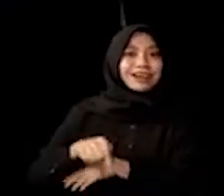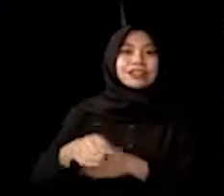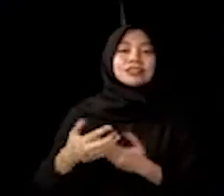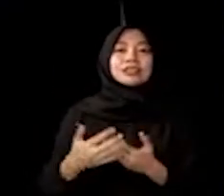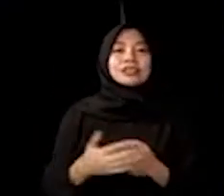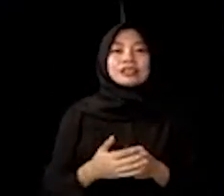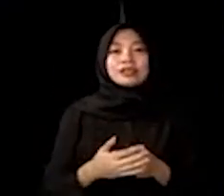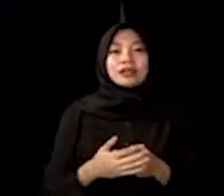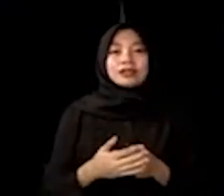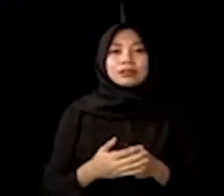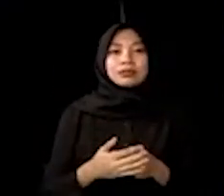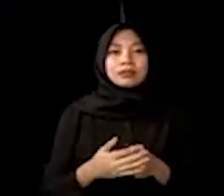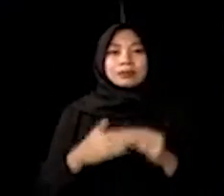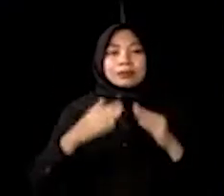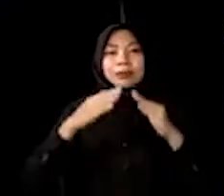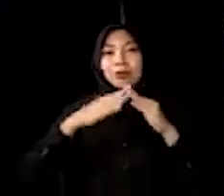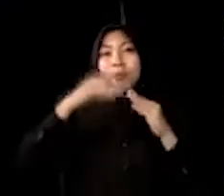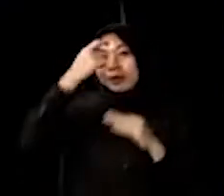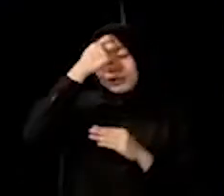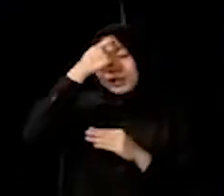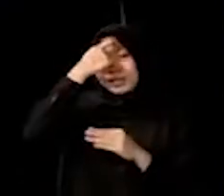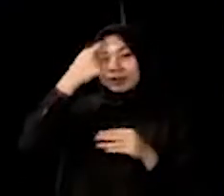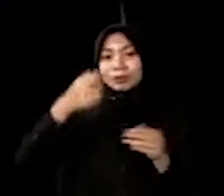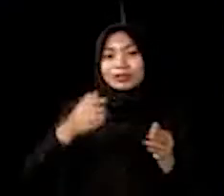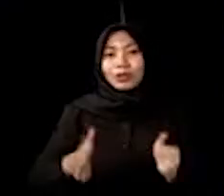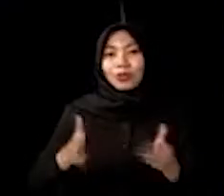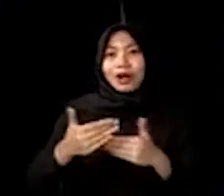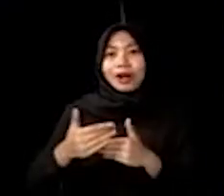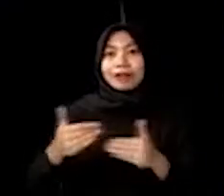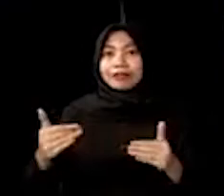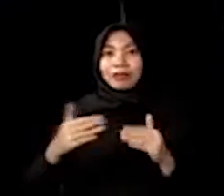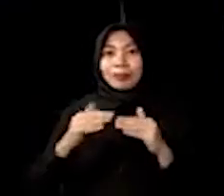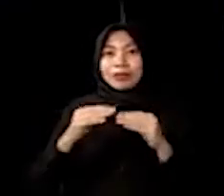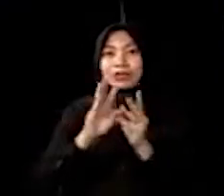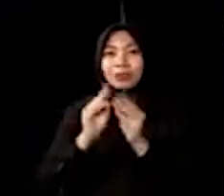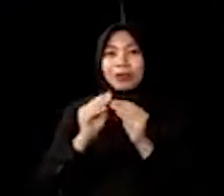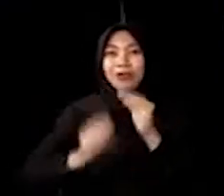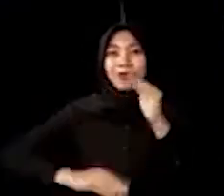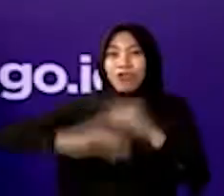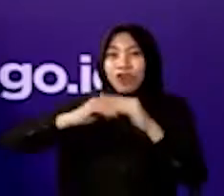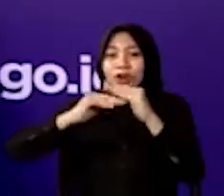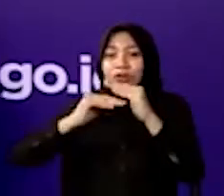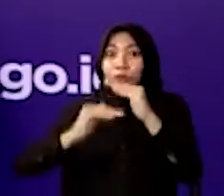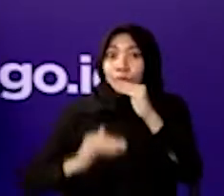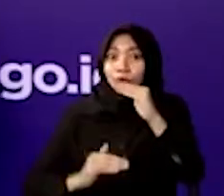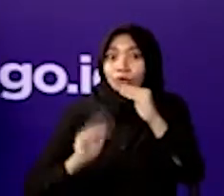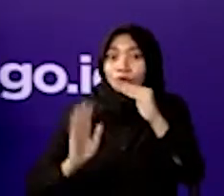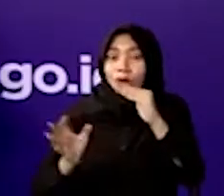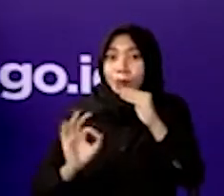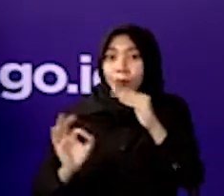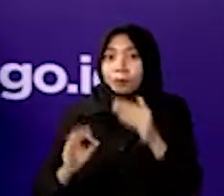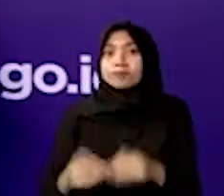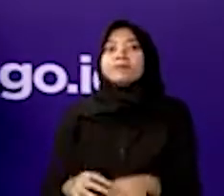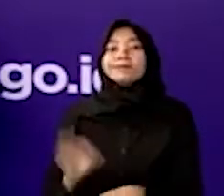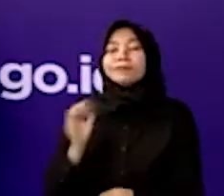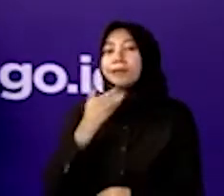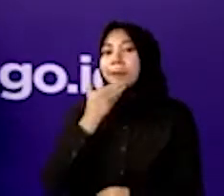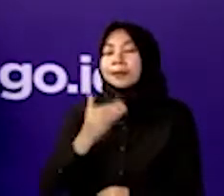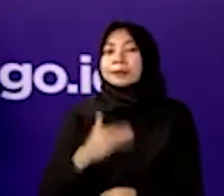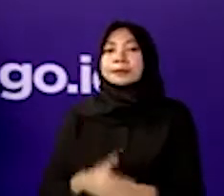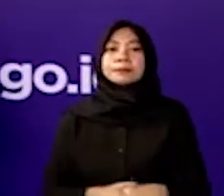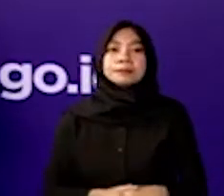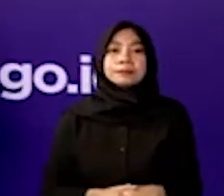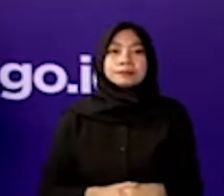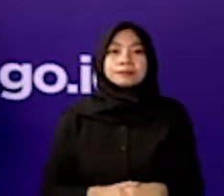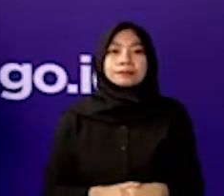B okupany Rio itu sudah membaik atau seperti apa kondisinya Pak Baik eh terima kasih Pak Tomi eh